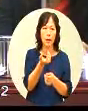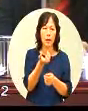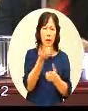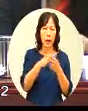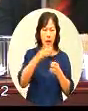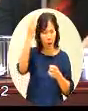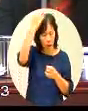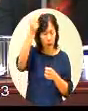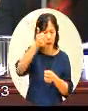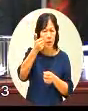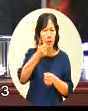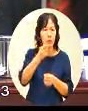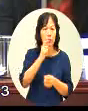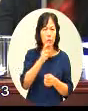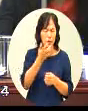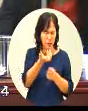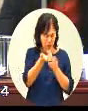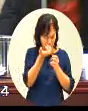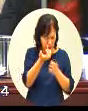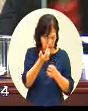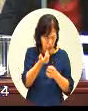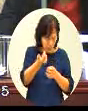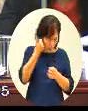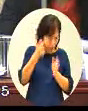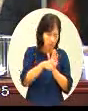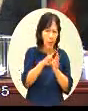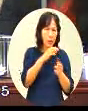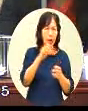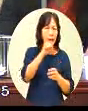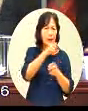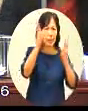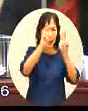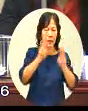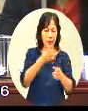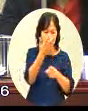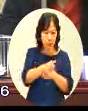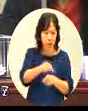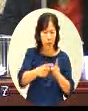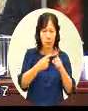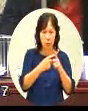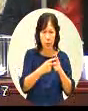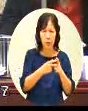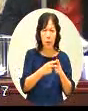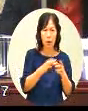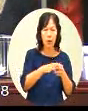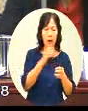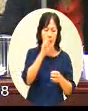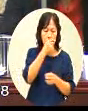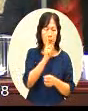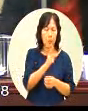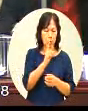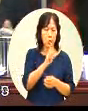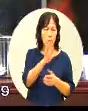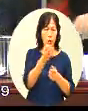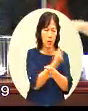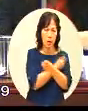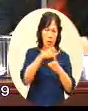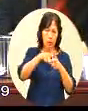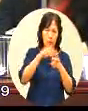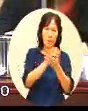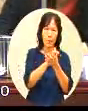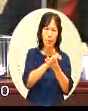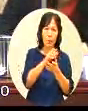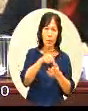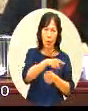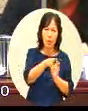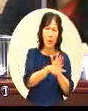刚刚议员刚刚一位那个 台电死掉的那 位，他特别提到嘛，哈。劳工朋友他因为他可能没